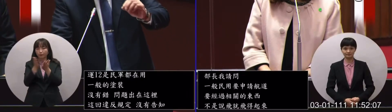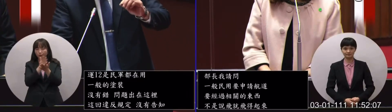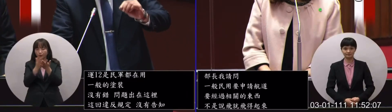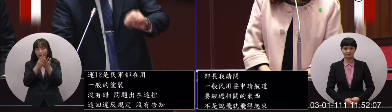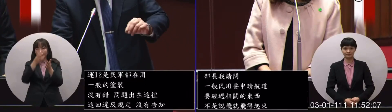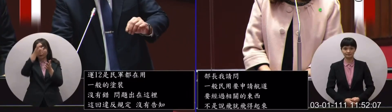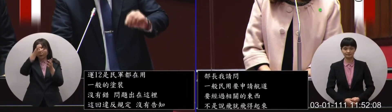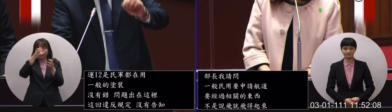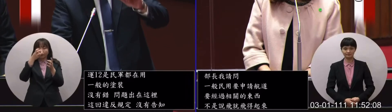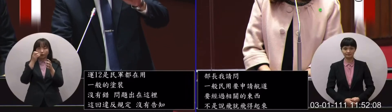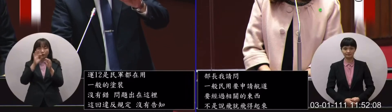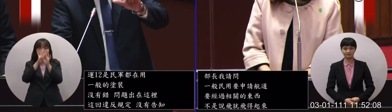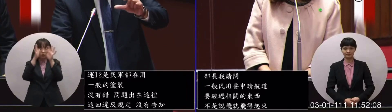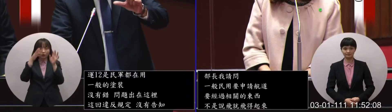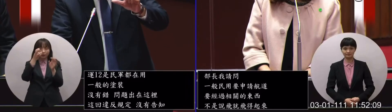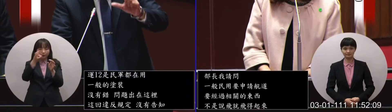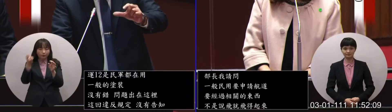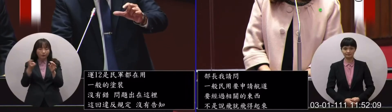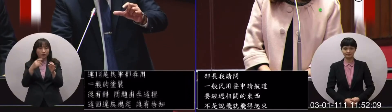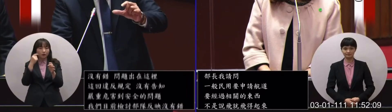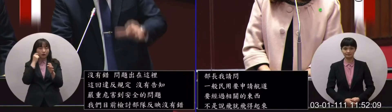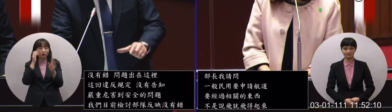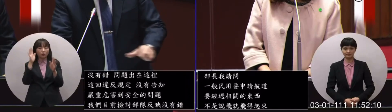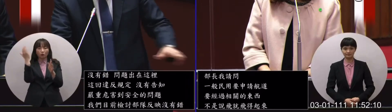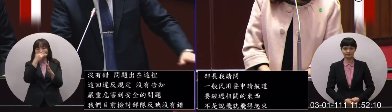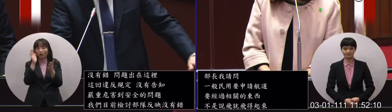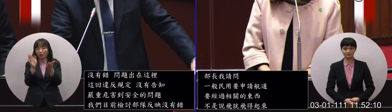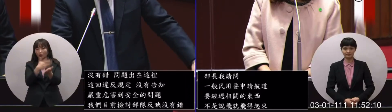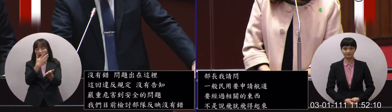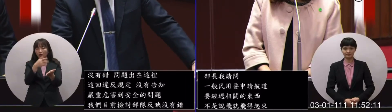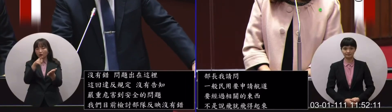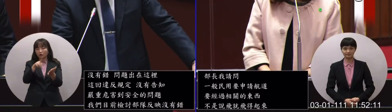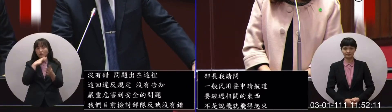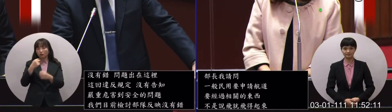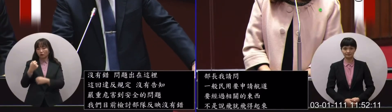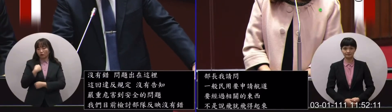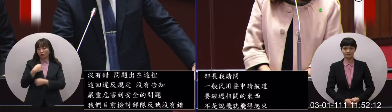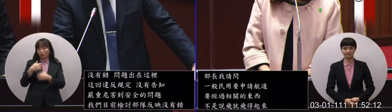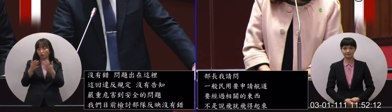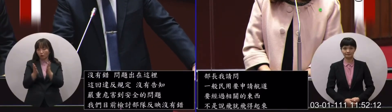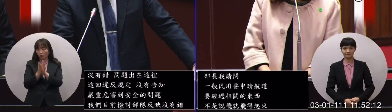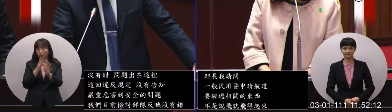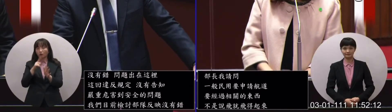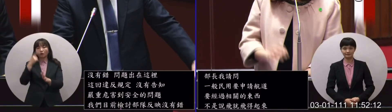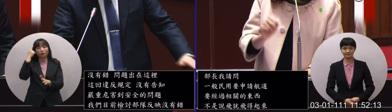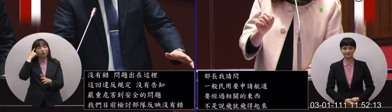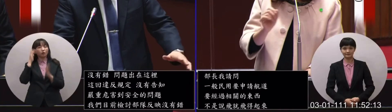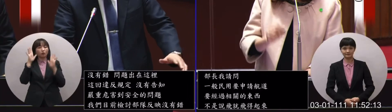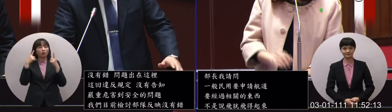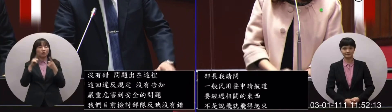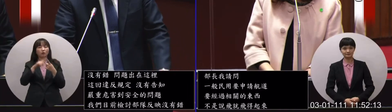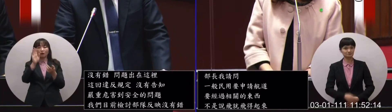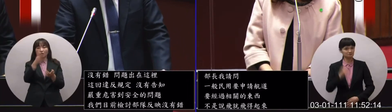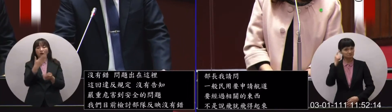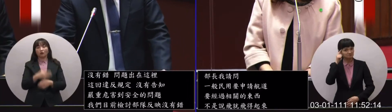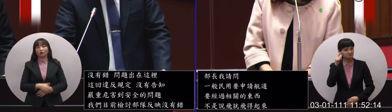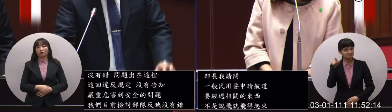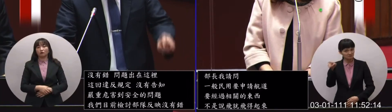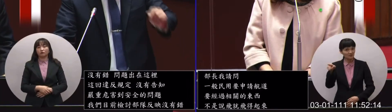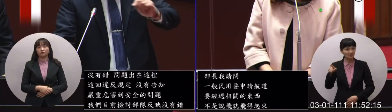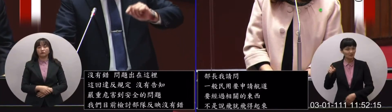点他关掉，所以有一阵就不见，但部队的反应是正常的。 也就是说，他们是故意